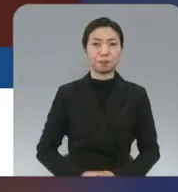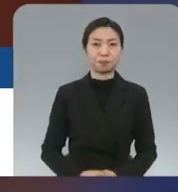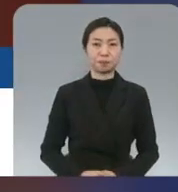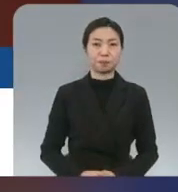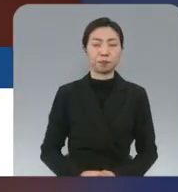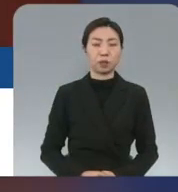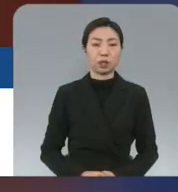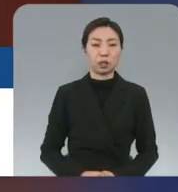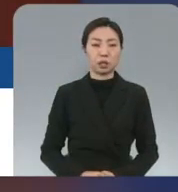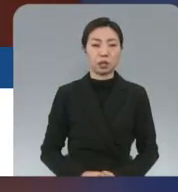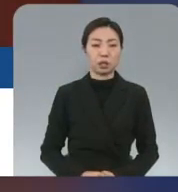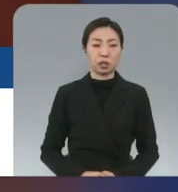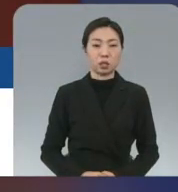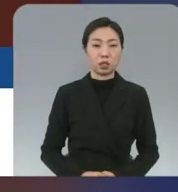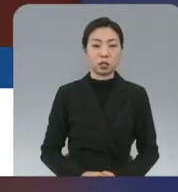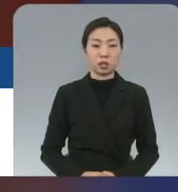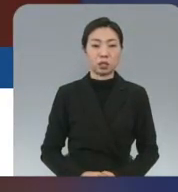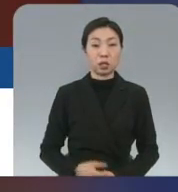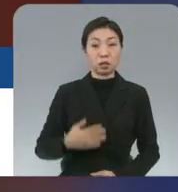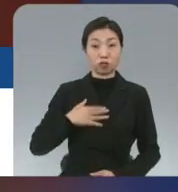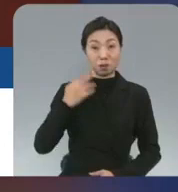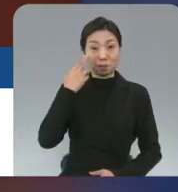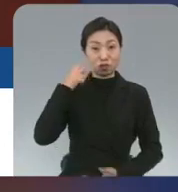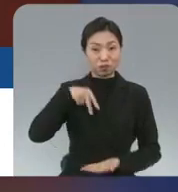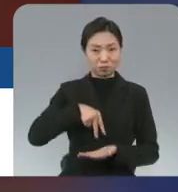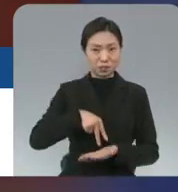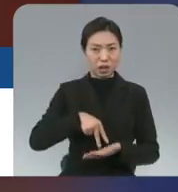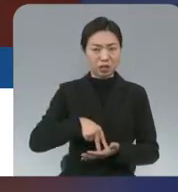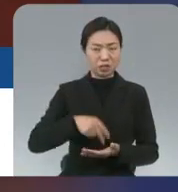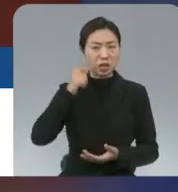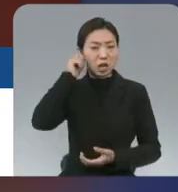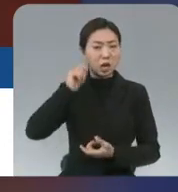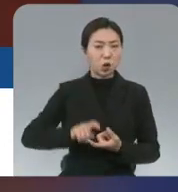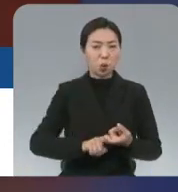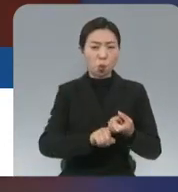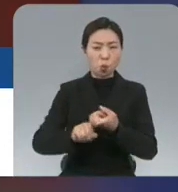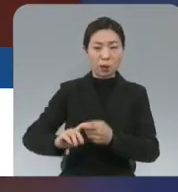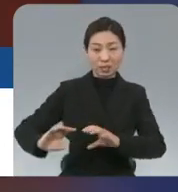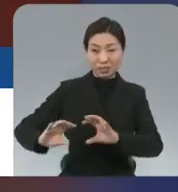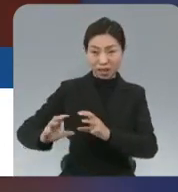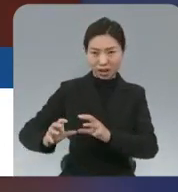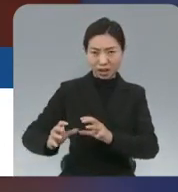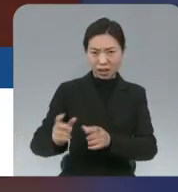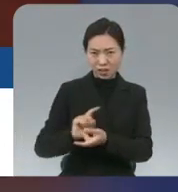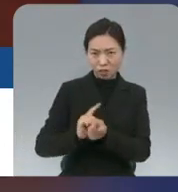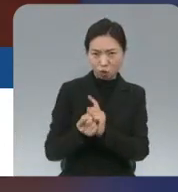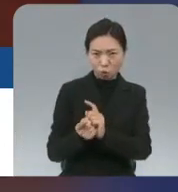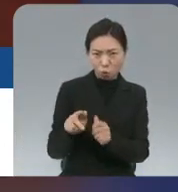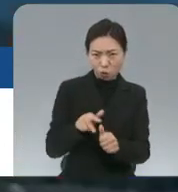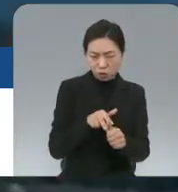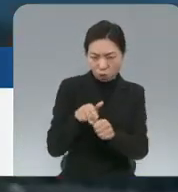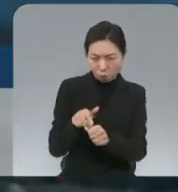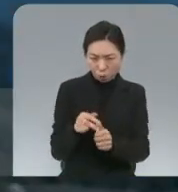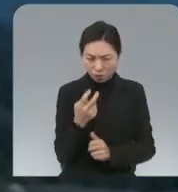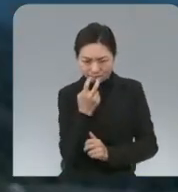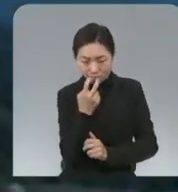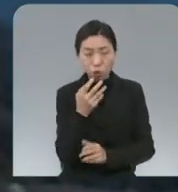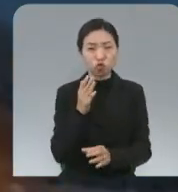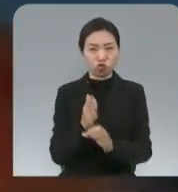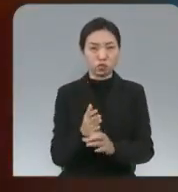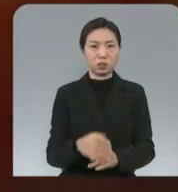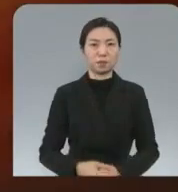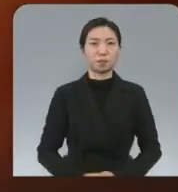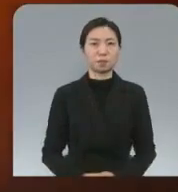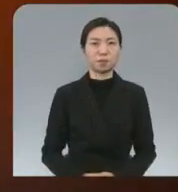et d'autres alliés de la région afin de préserver la paix et la stabilité dans l'Indo Pacifique de son côté le département d'État appelé